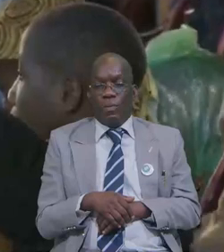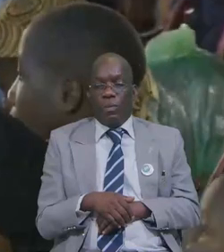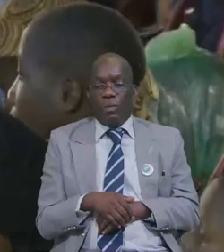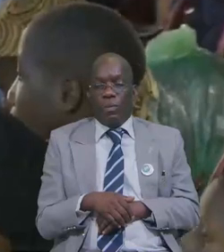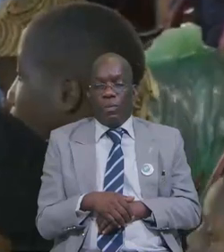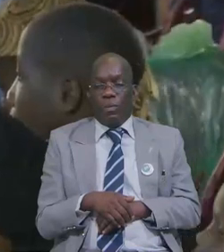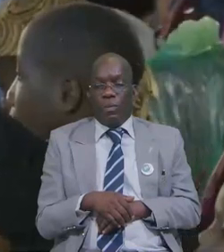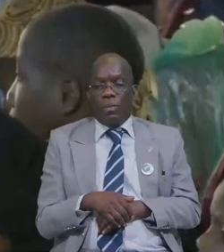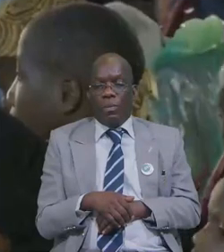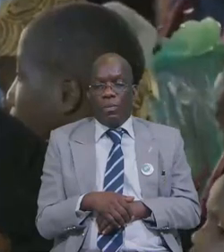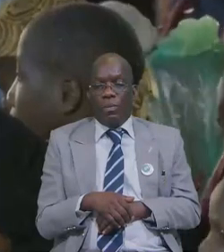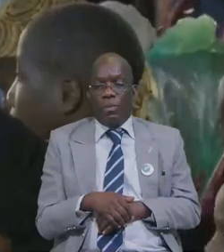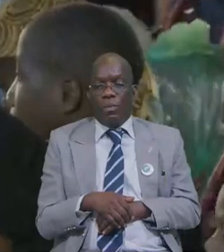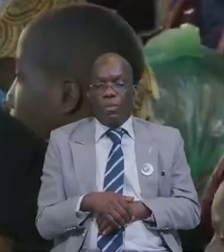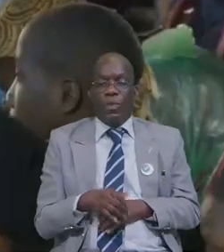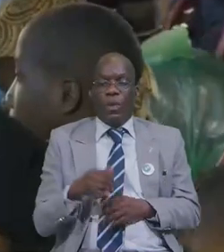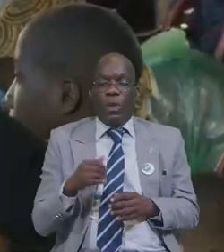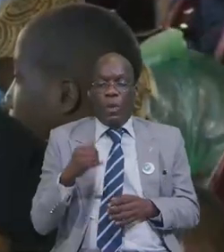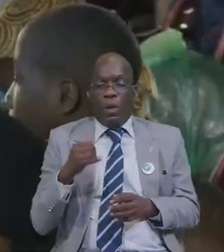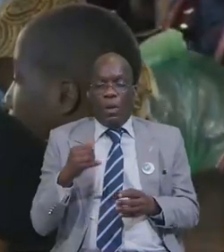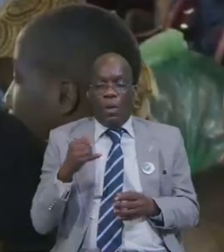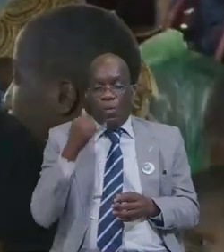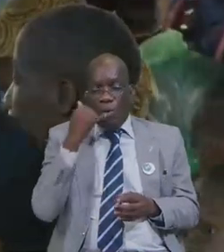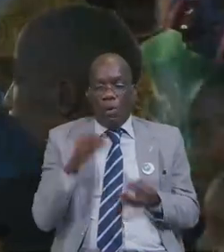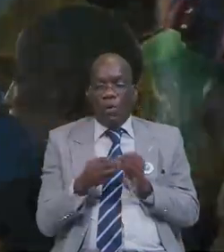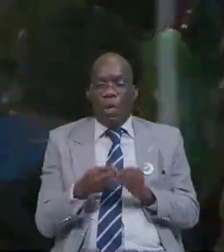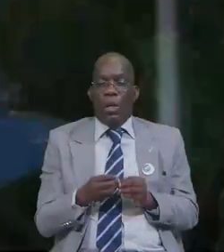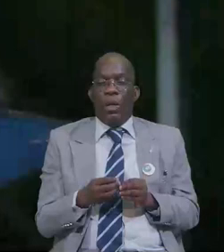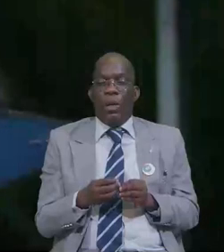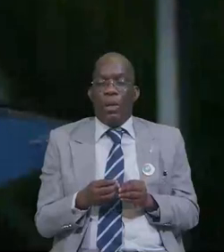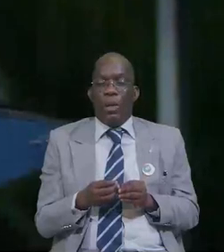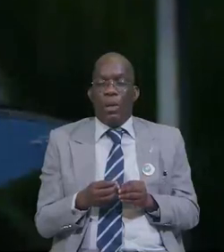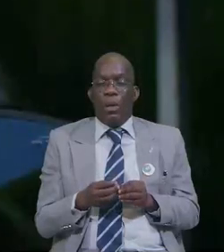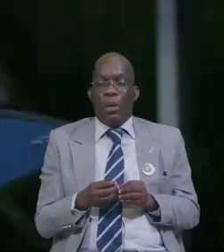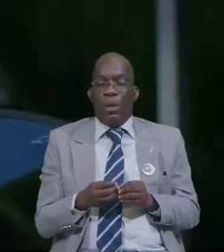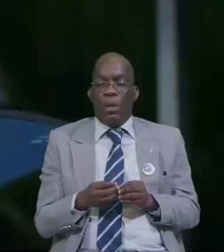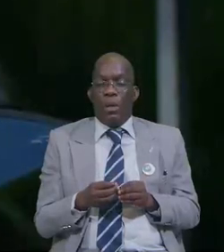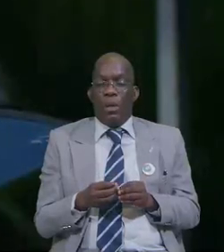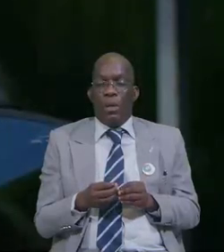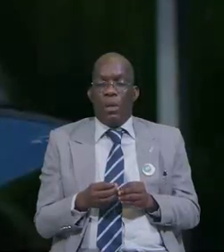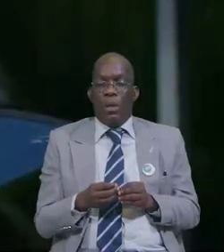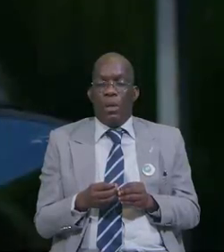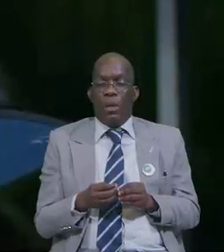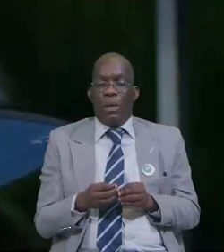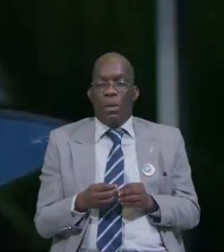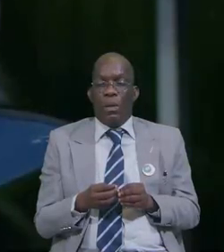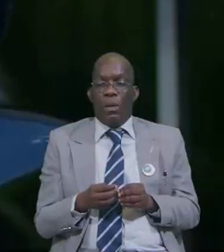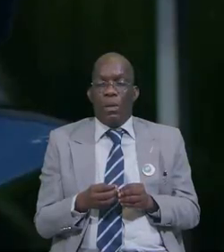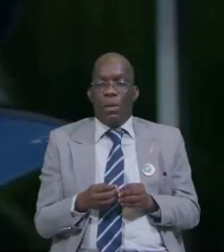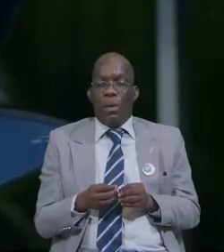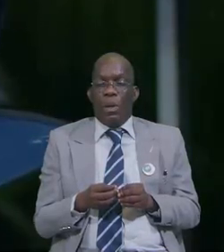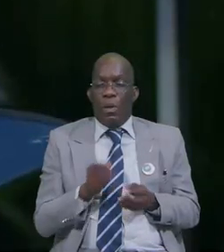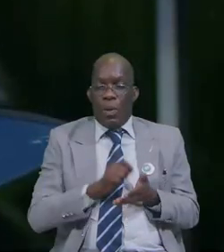Leur nom, prénom. Numéro de téléphone, le numéro correct surtout, les